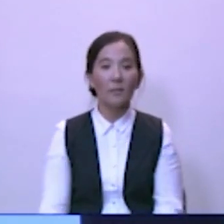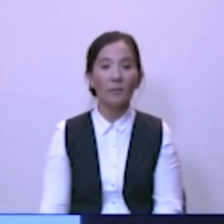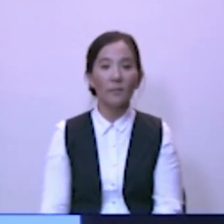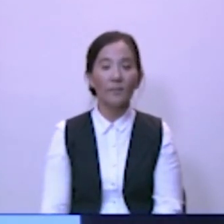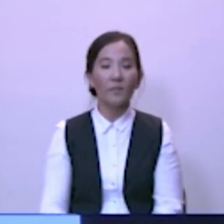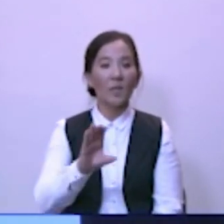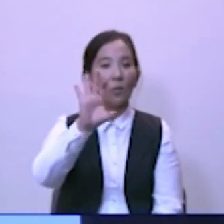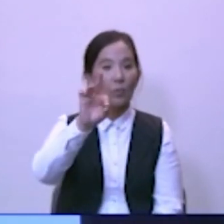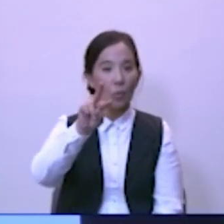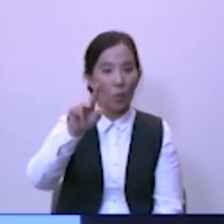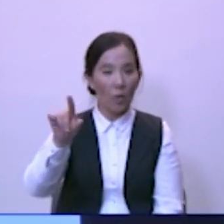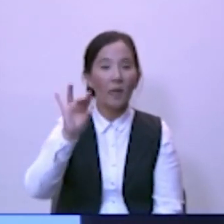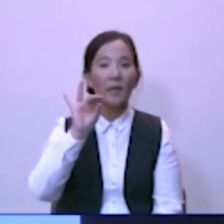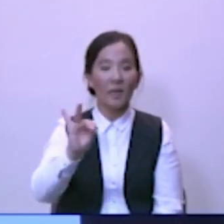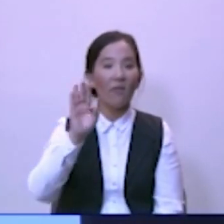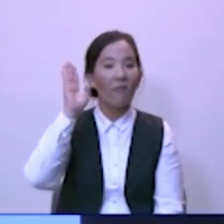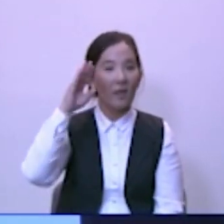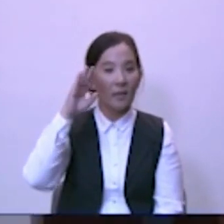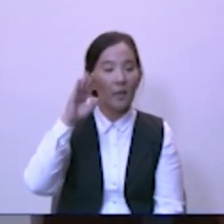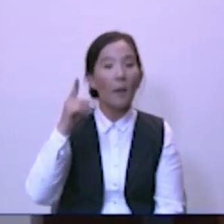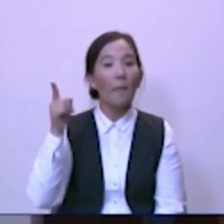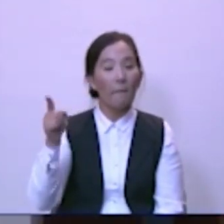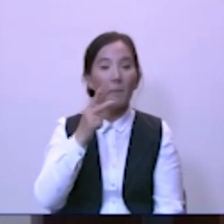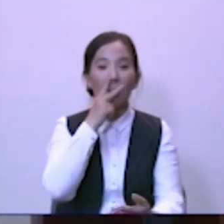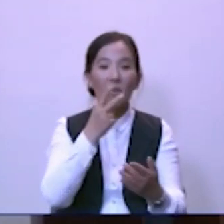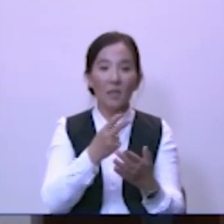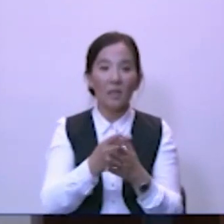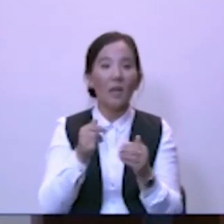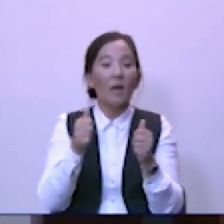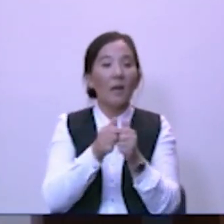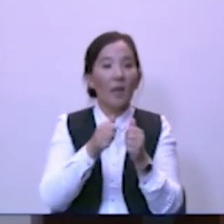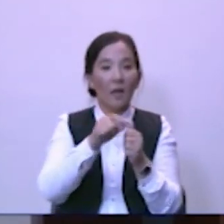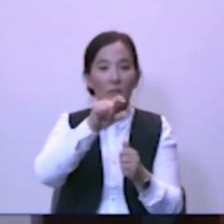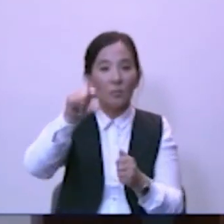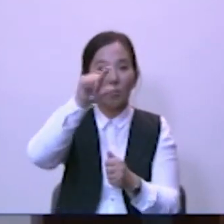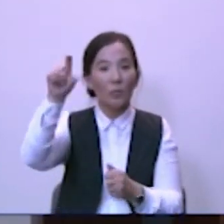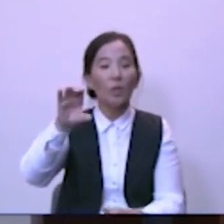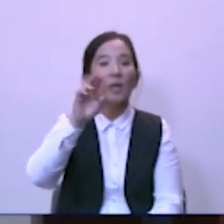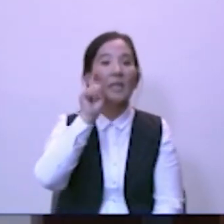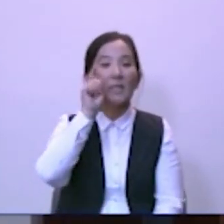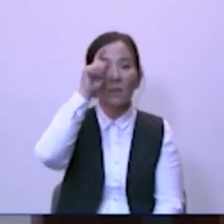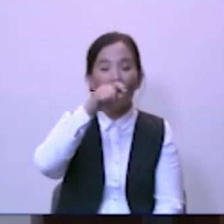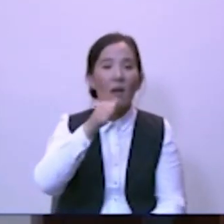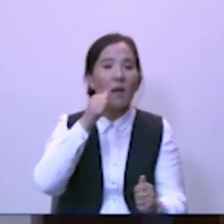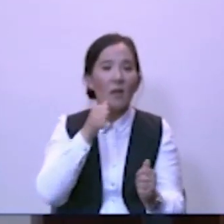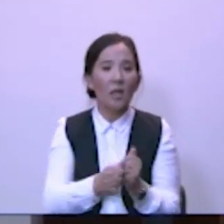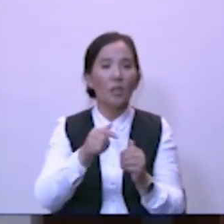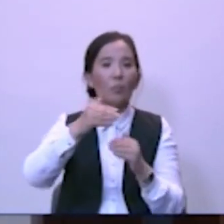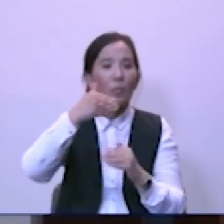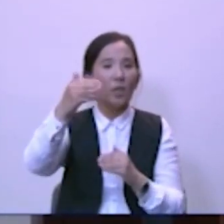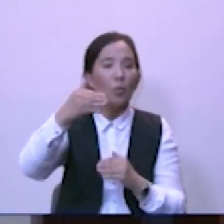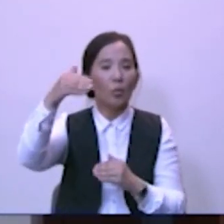соль и вода посмотрите перед вами ряд кислот каждая предыдущая кислота